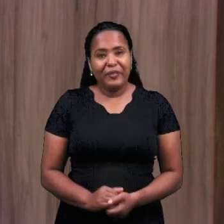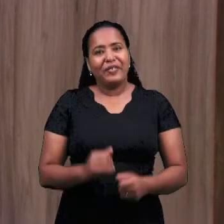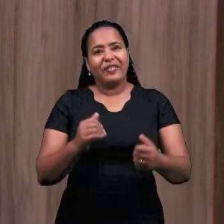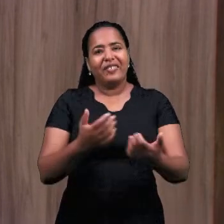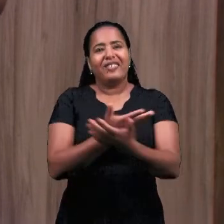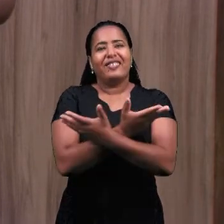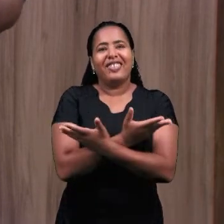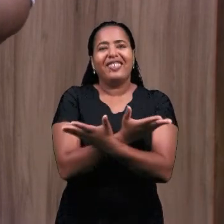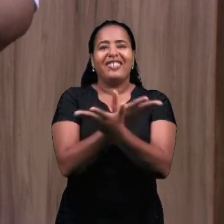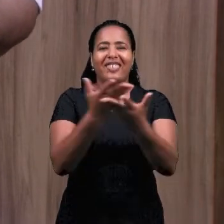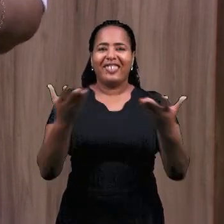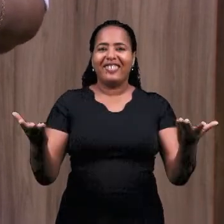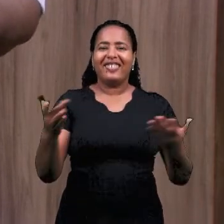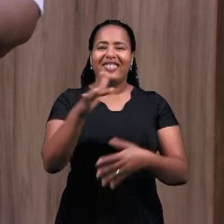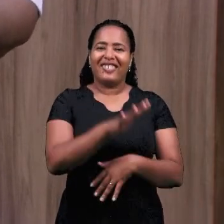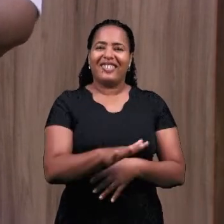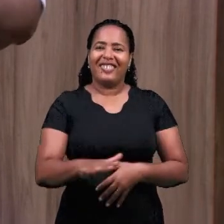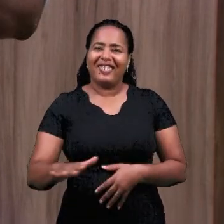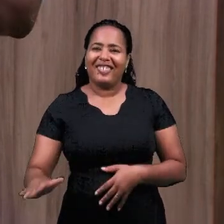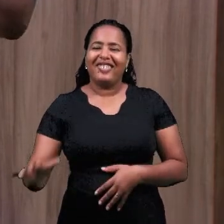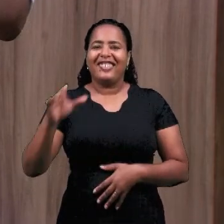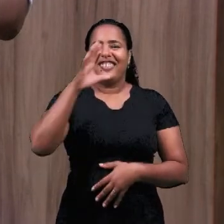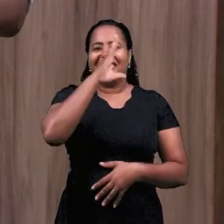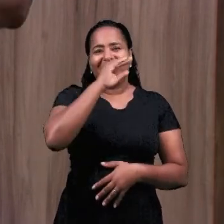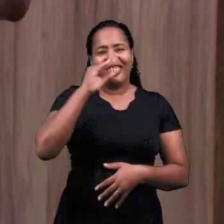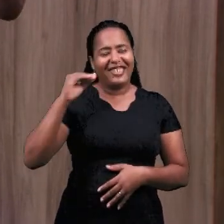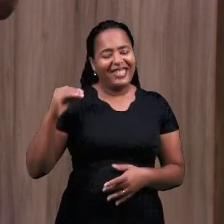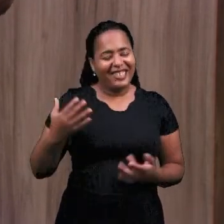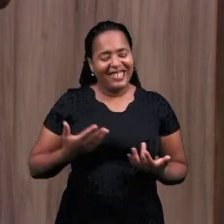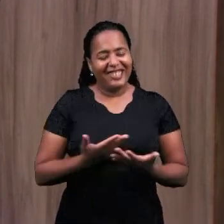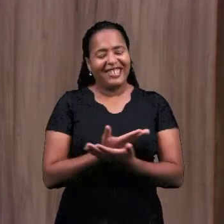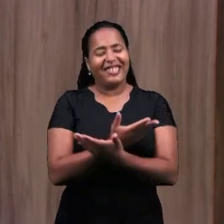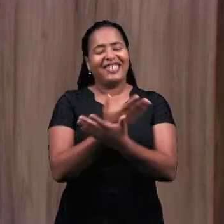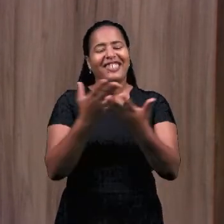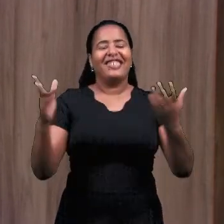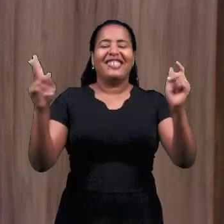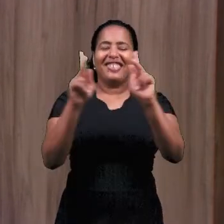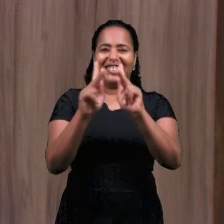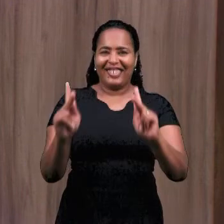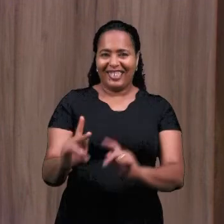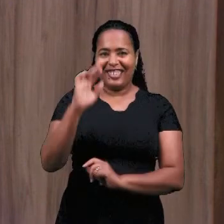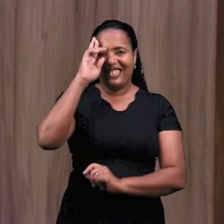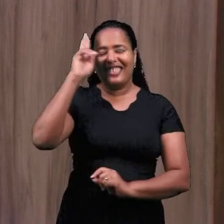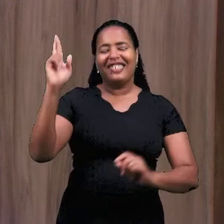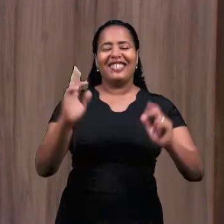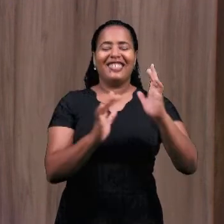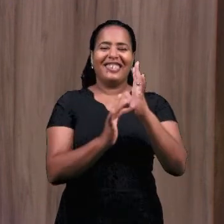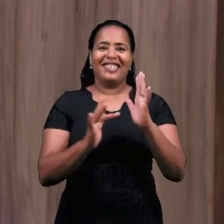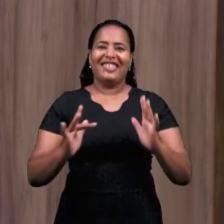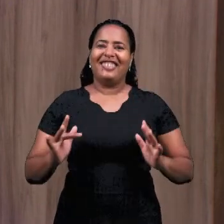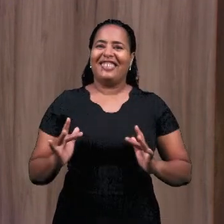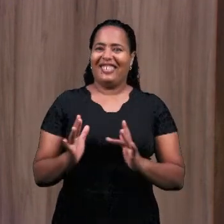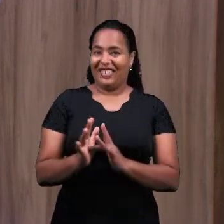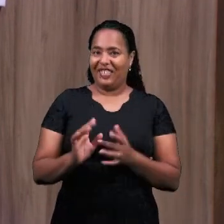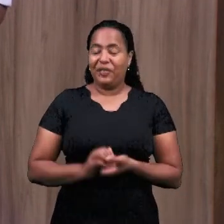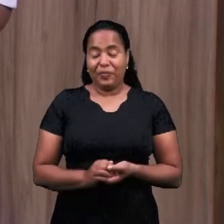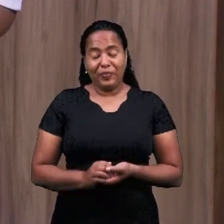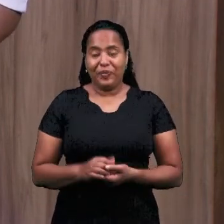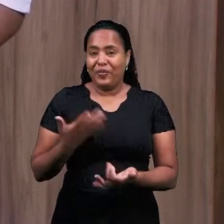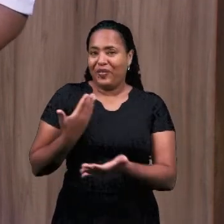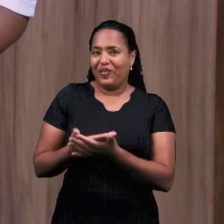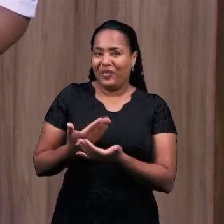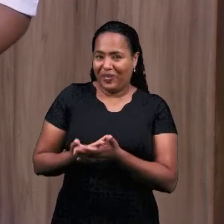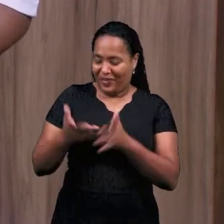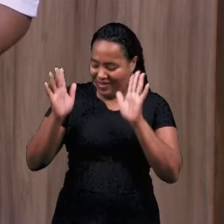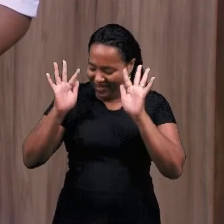Je salue nos enfants intermédiaires et adolescents à tous dans la paix du Seigneur Jésus. Nous avons